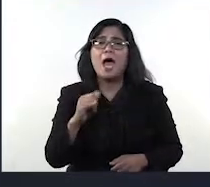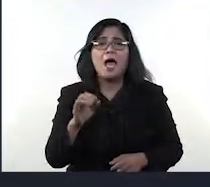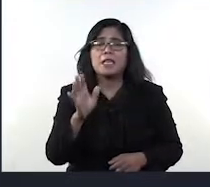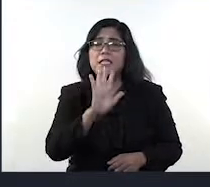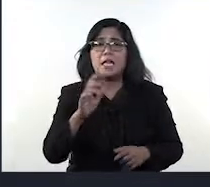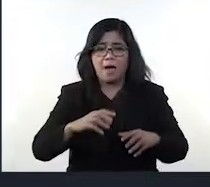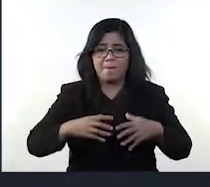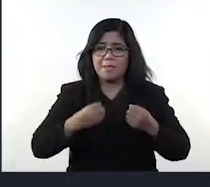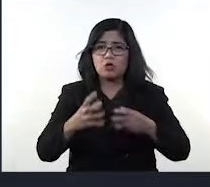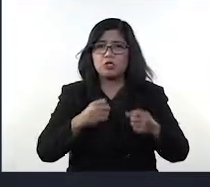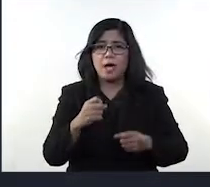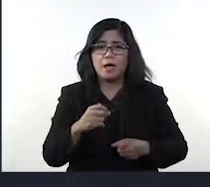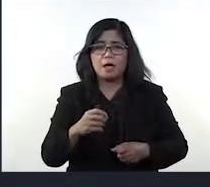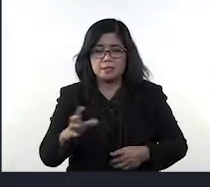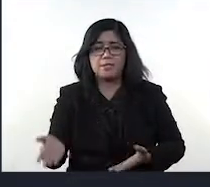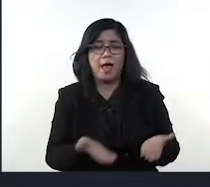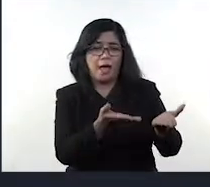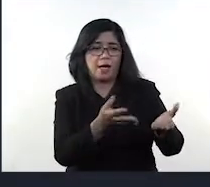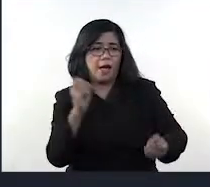lempar wanitanya duluan